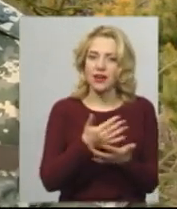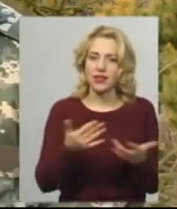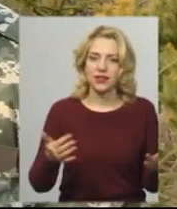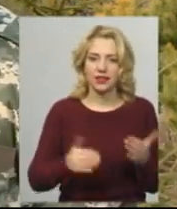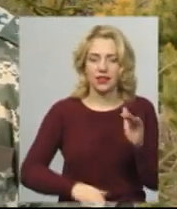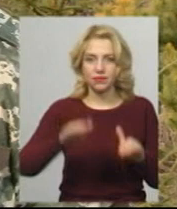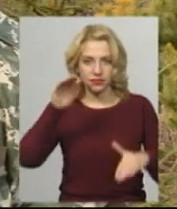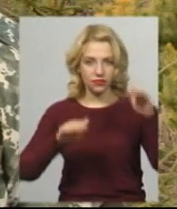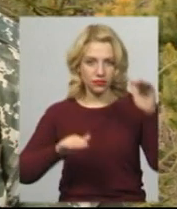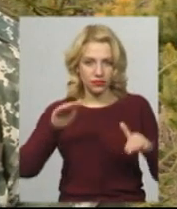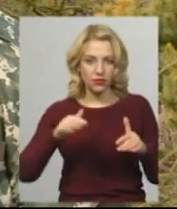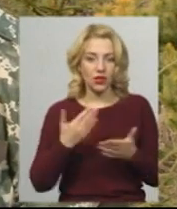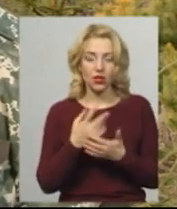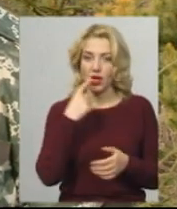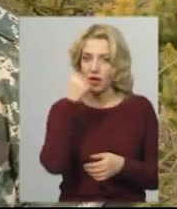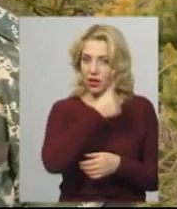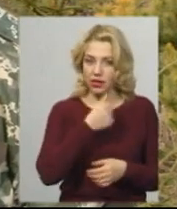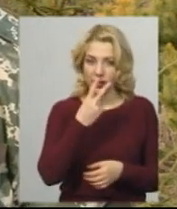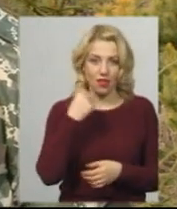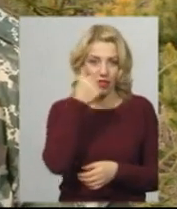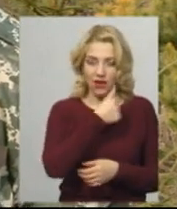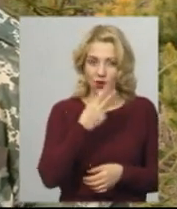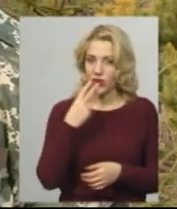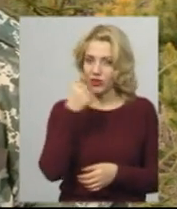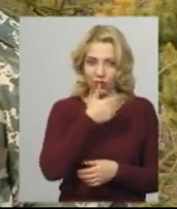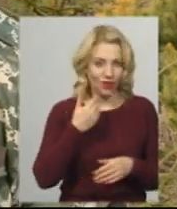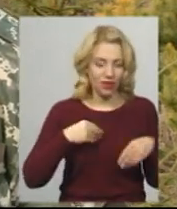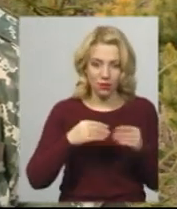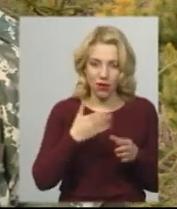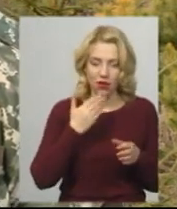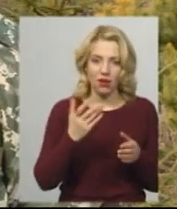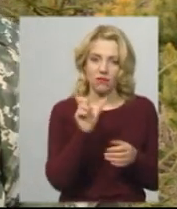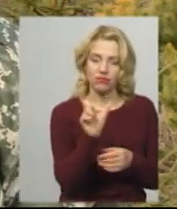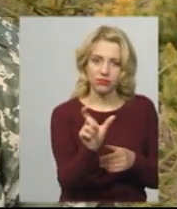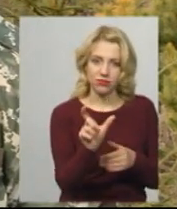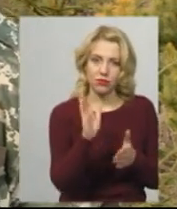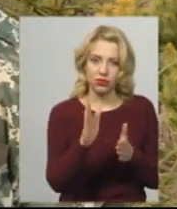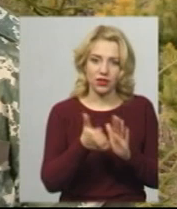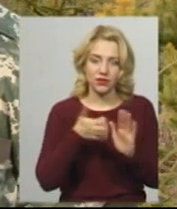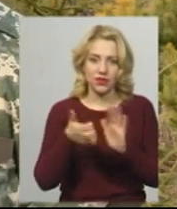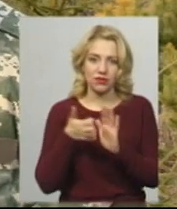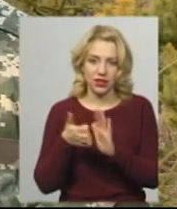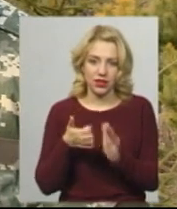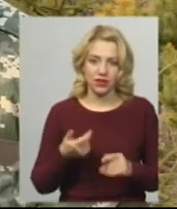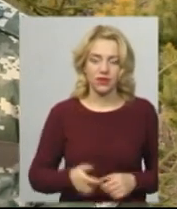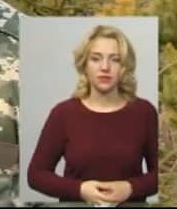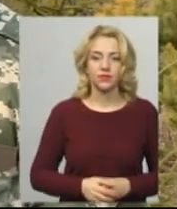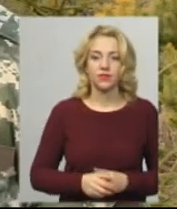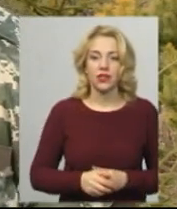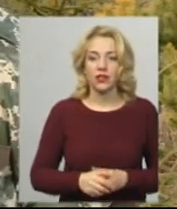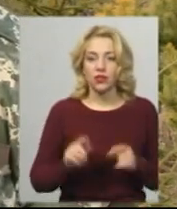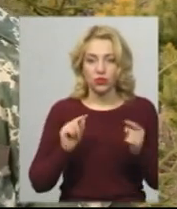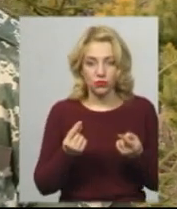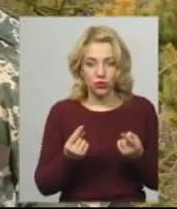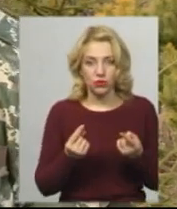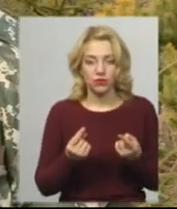висот. Тобто, якщо ми тільки рік, два-три не створили, тобто в нас вже якийсь буде проміжок. Ті будуть дуже великі, а ті ще будуть дуже малі.